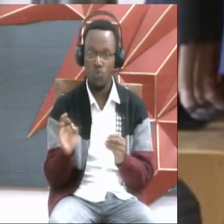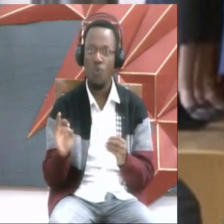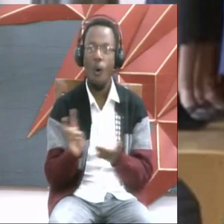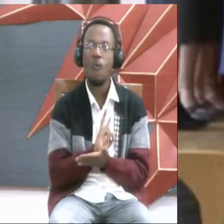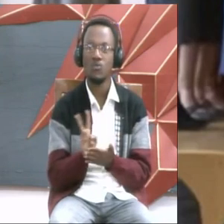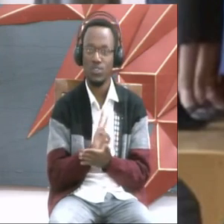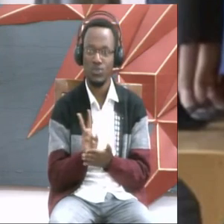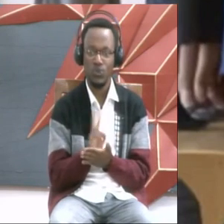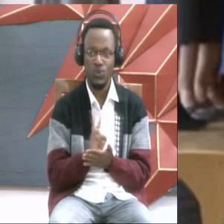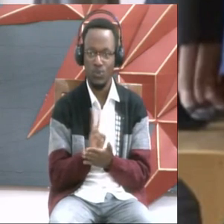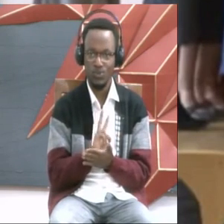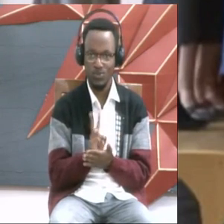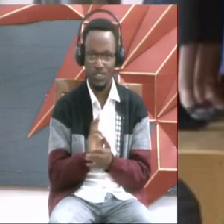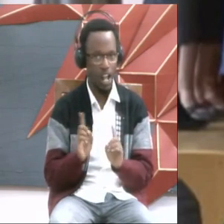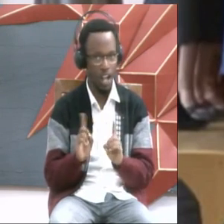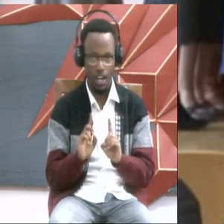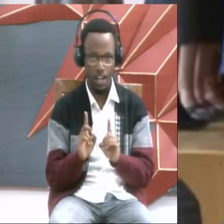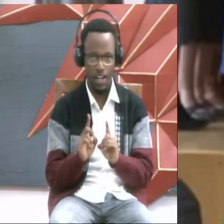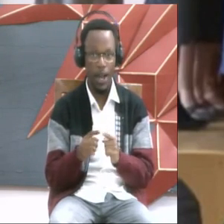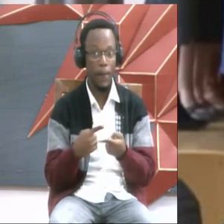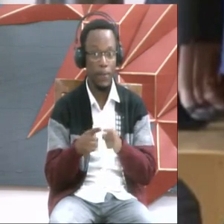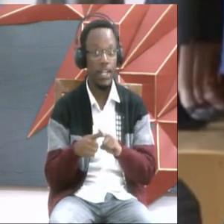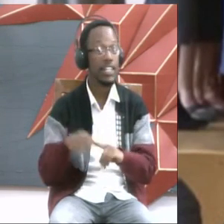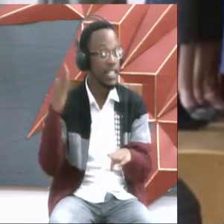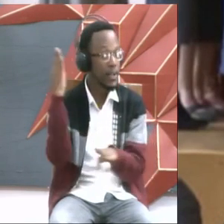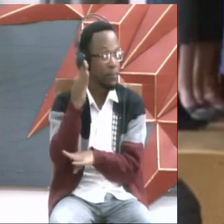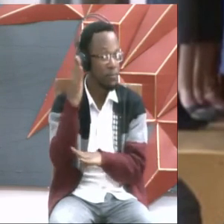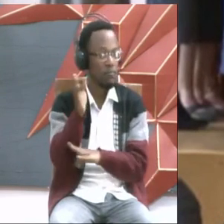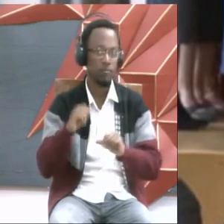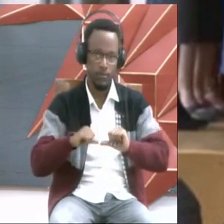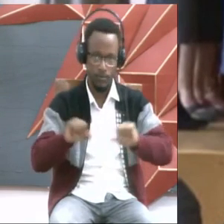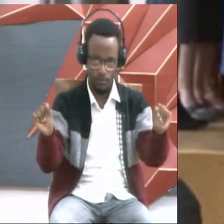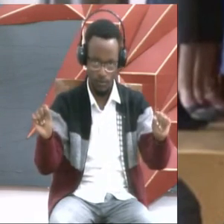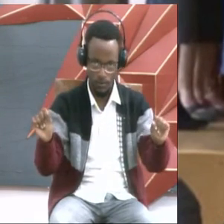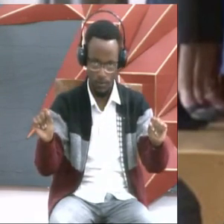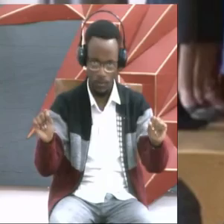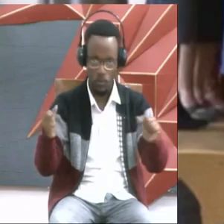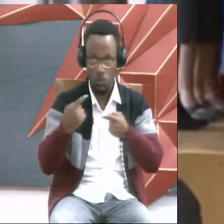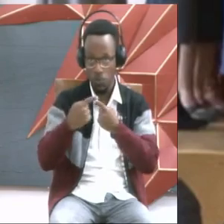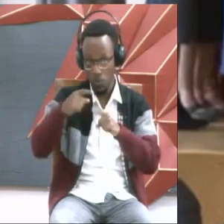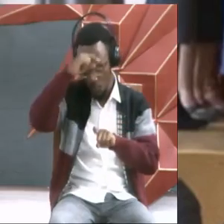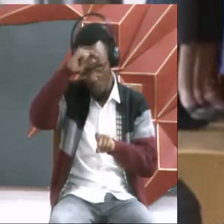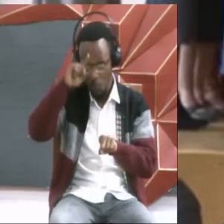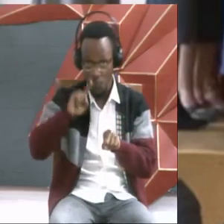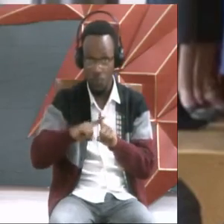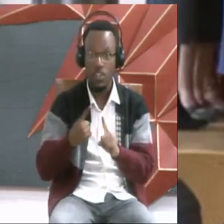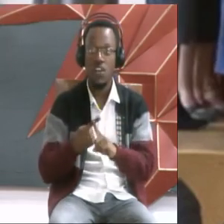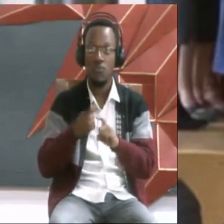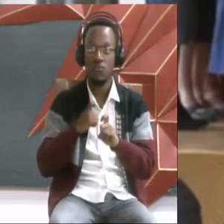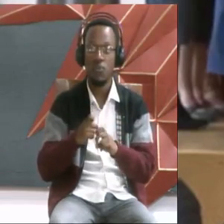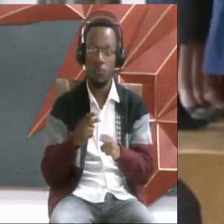toujours. Cyo kiba ari cyo gisubizo cyacu igihe cyose tube turabera ku mwami.